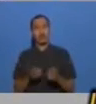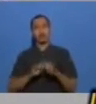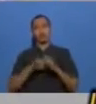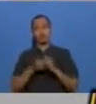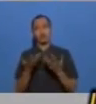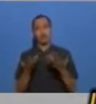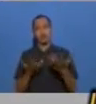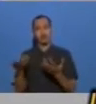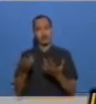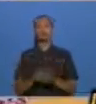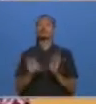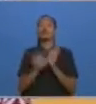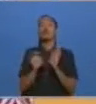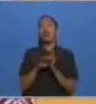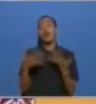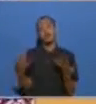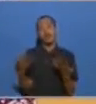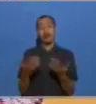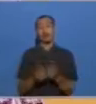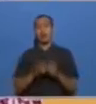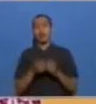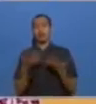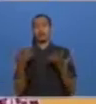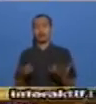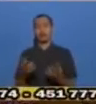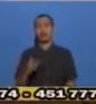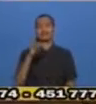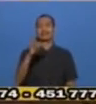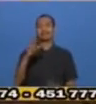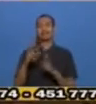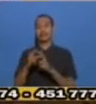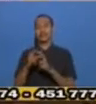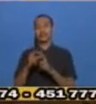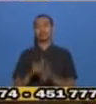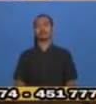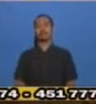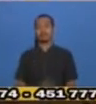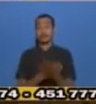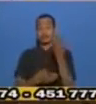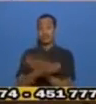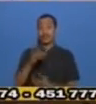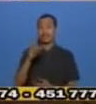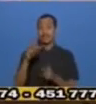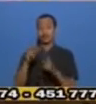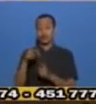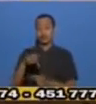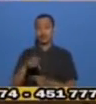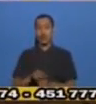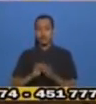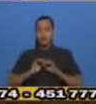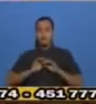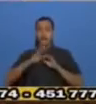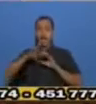contohnya cerebral palsy. Cerebral palsy itu semenjak pandemi itu mereka jarang melakukan